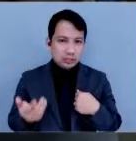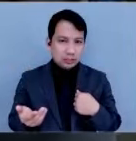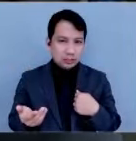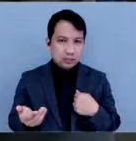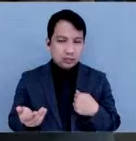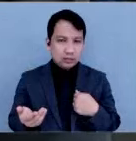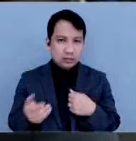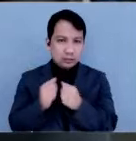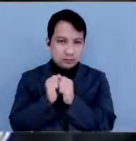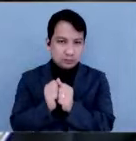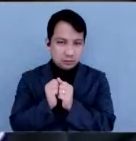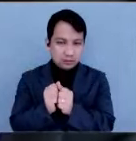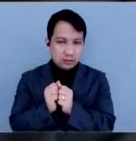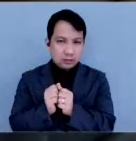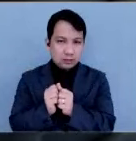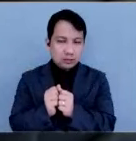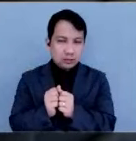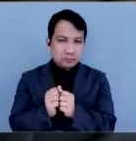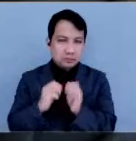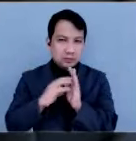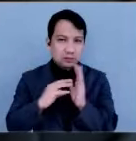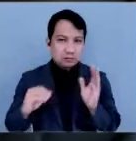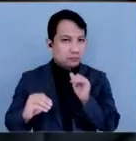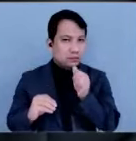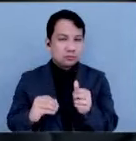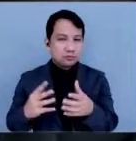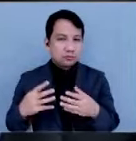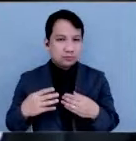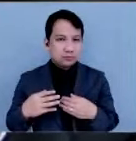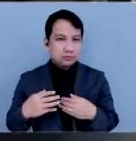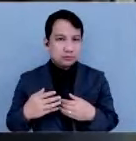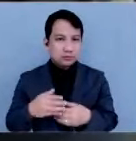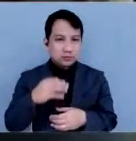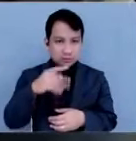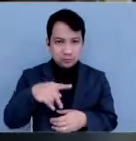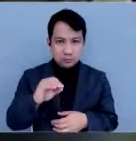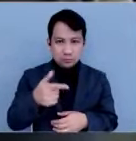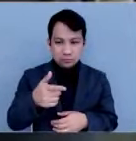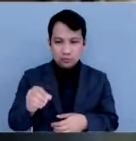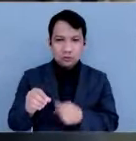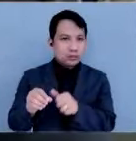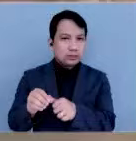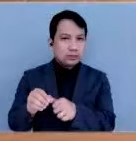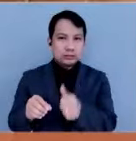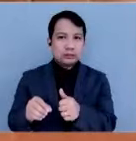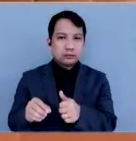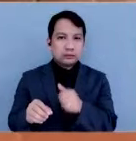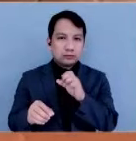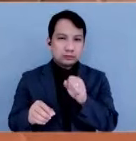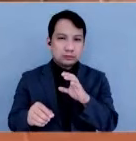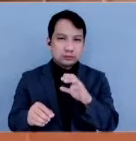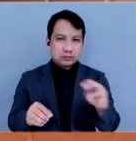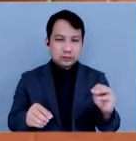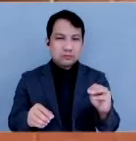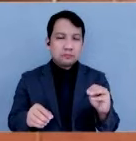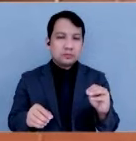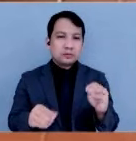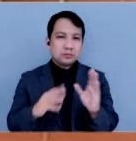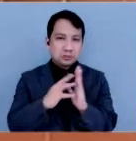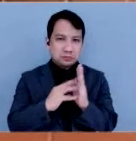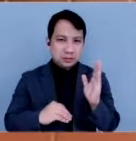kasama dito sa scamming. Ayaw nila yan. Even lalo na yung Pogo, ayaw nila yung mga ganyang scamming operations. Tiwala naman ang PAOC